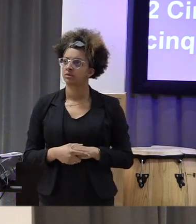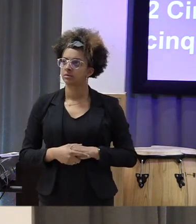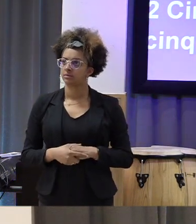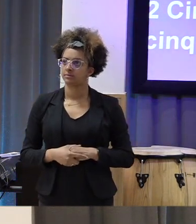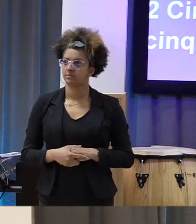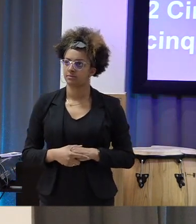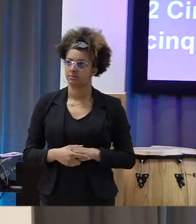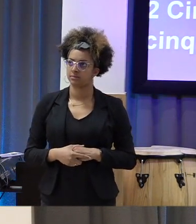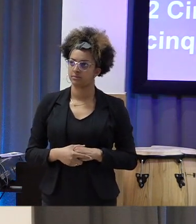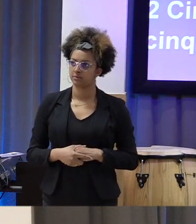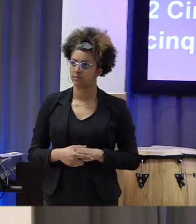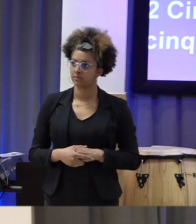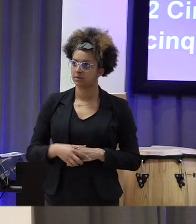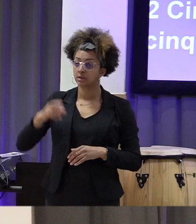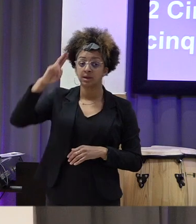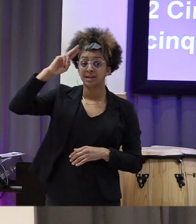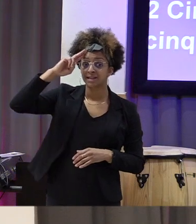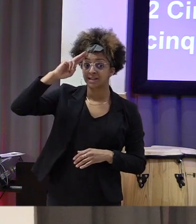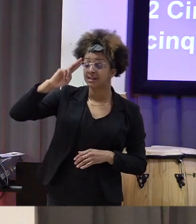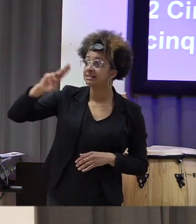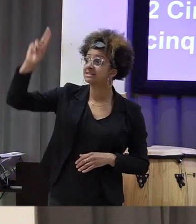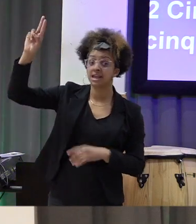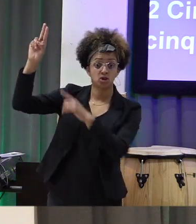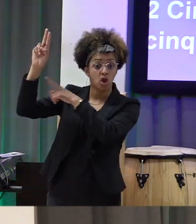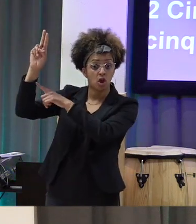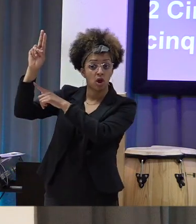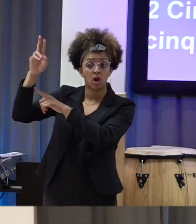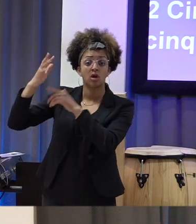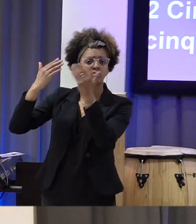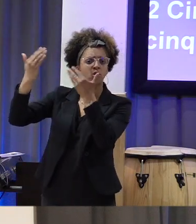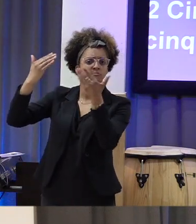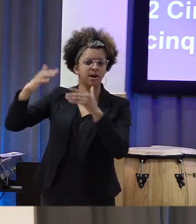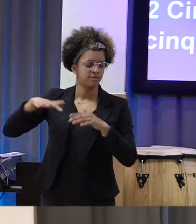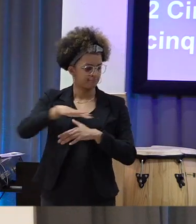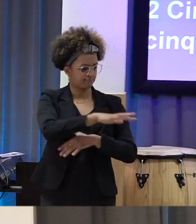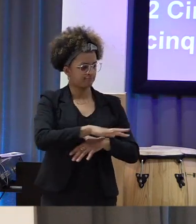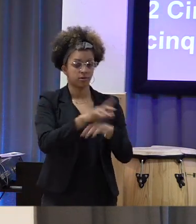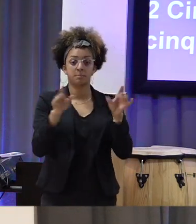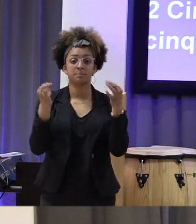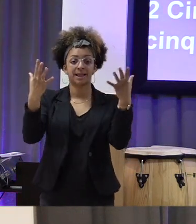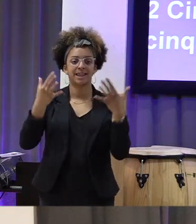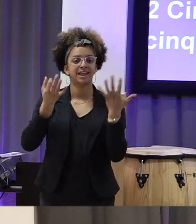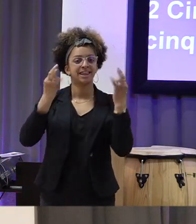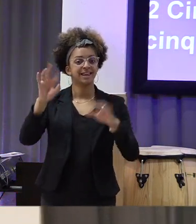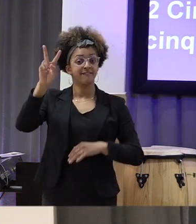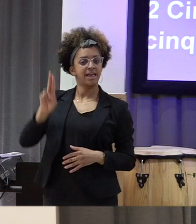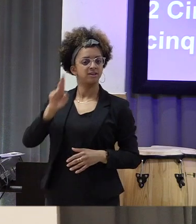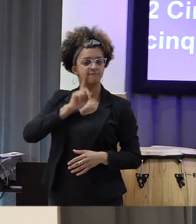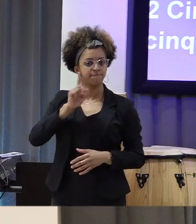Seigneur compare le royaume à 10 vierges qui sortirent à la rencontre de l'époux.